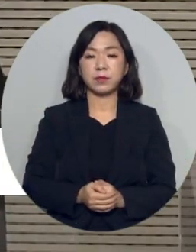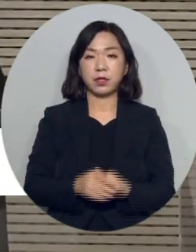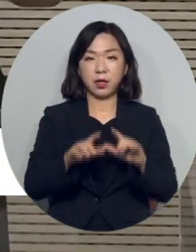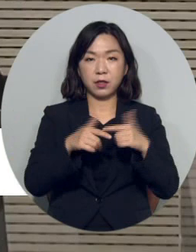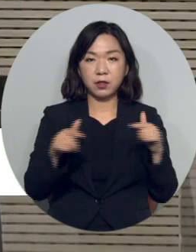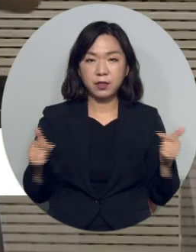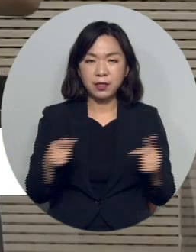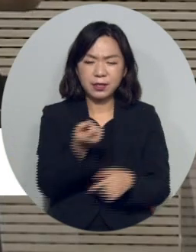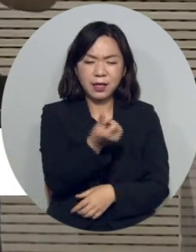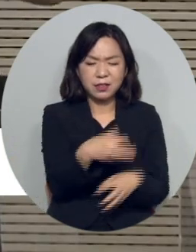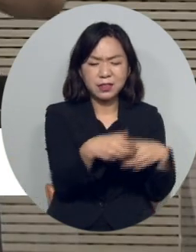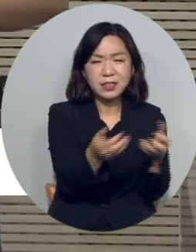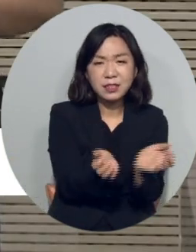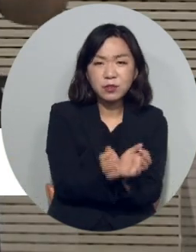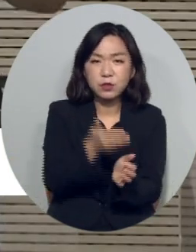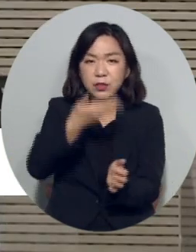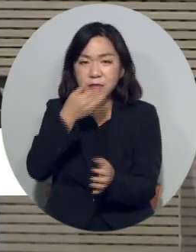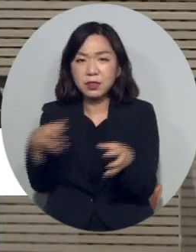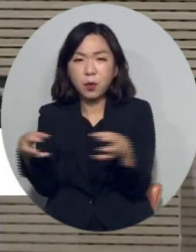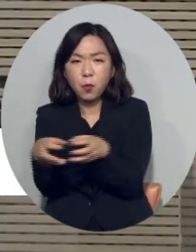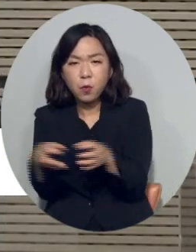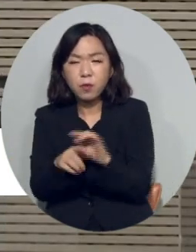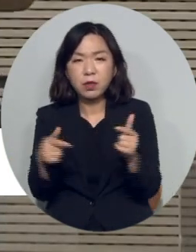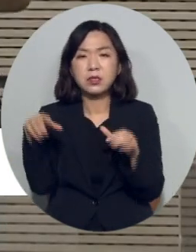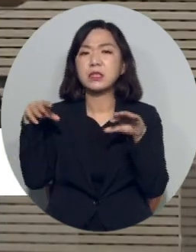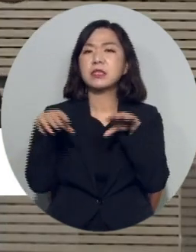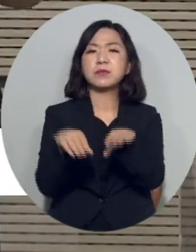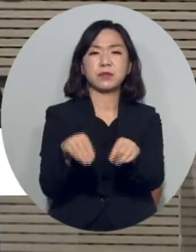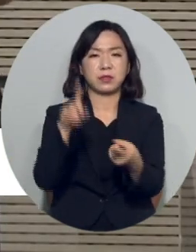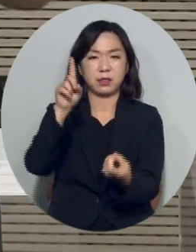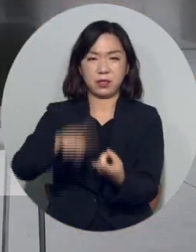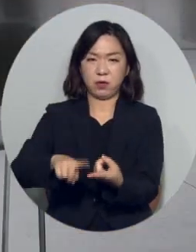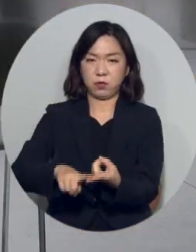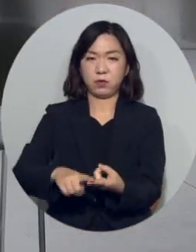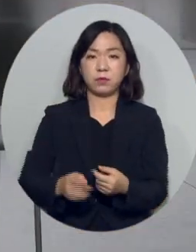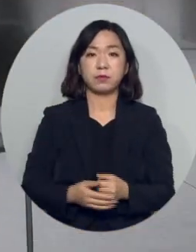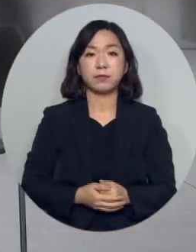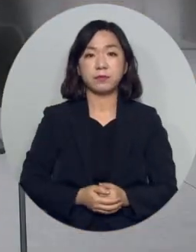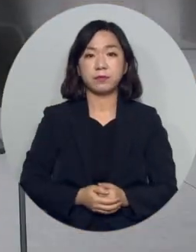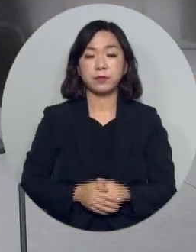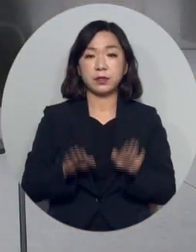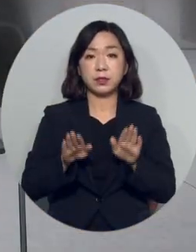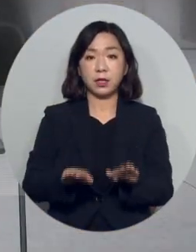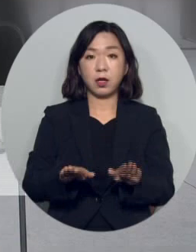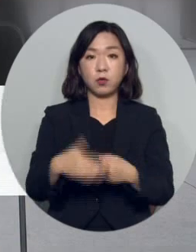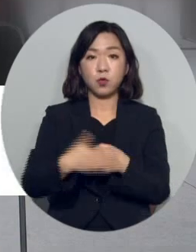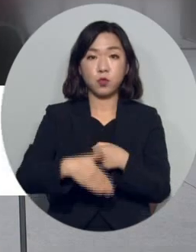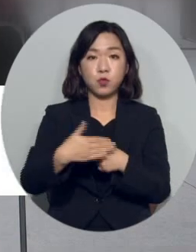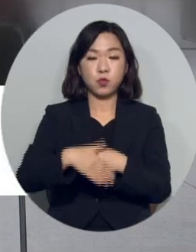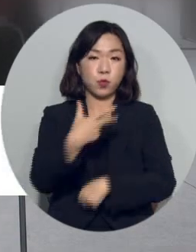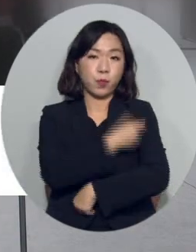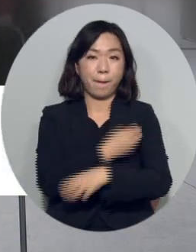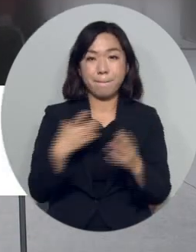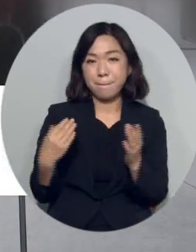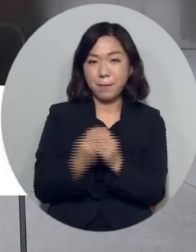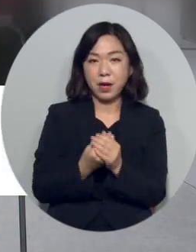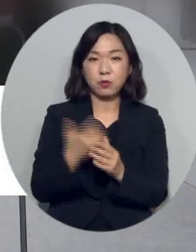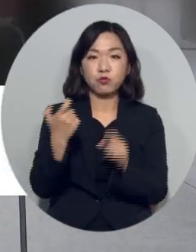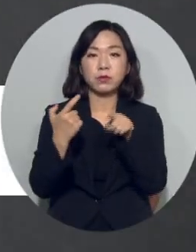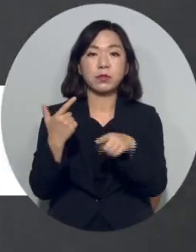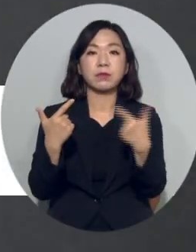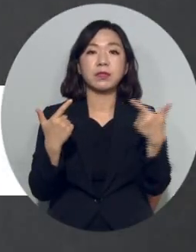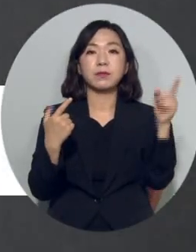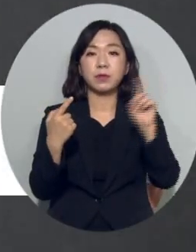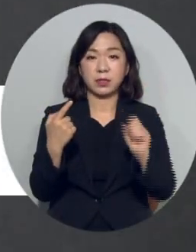그룹과 식사 모임 등의 금지 는 그대로 유지가 됩니다 현재 대구의 백신 접종 완료 일은 60.1% 로